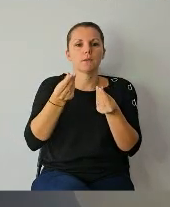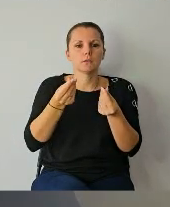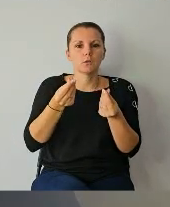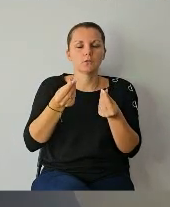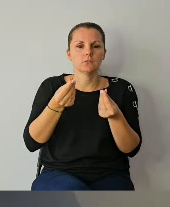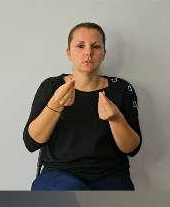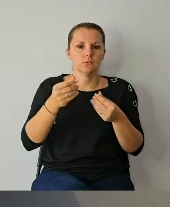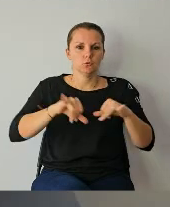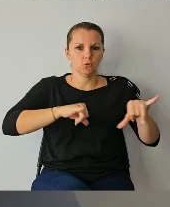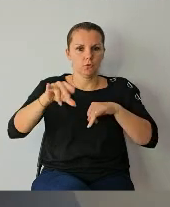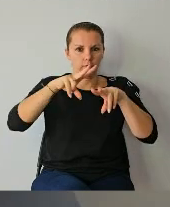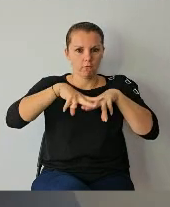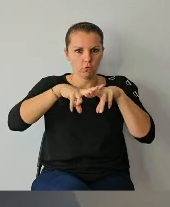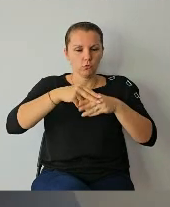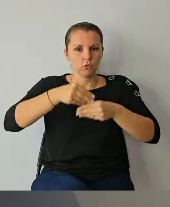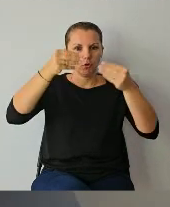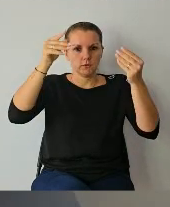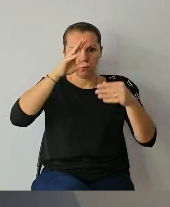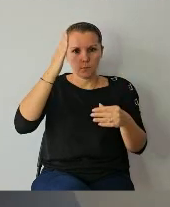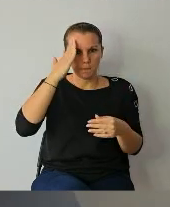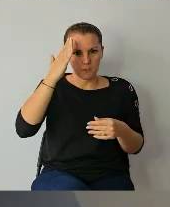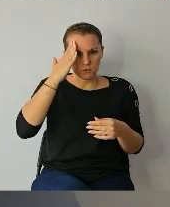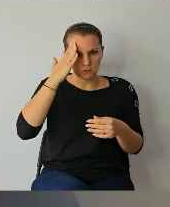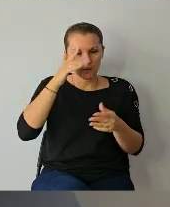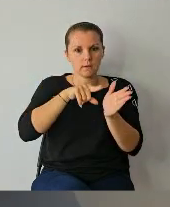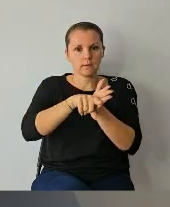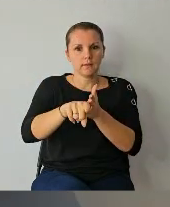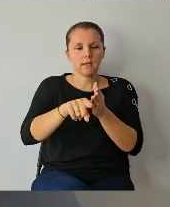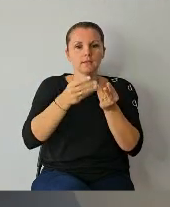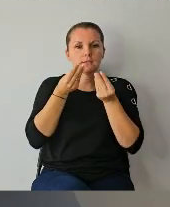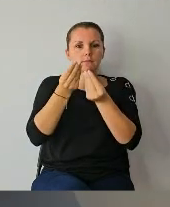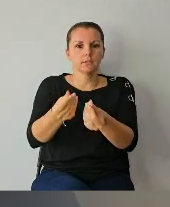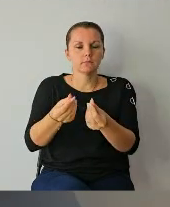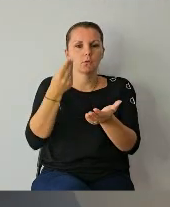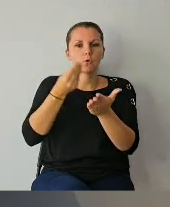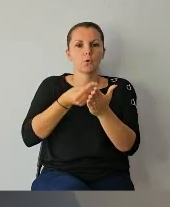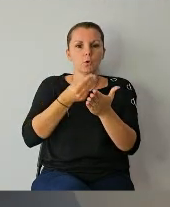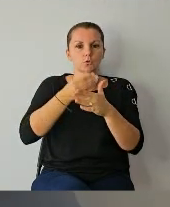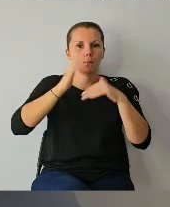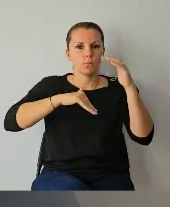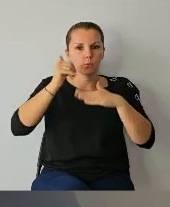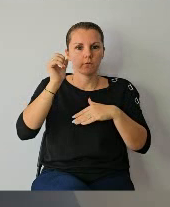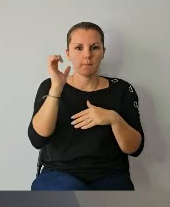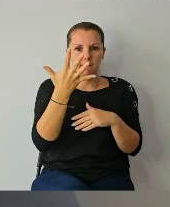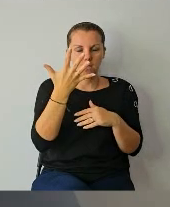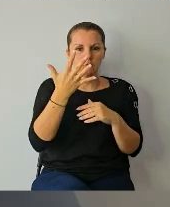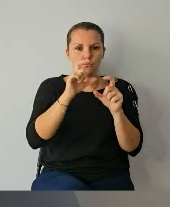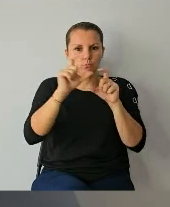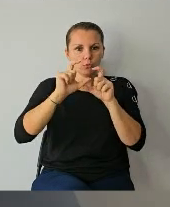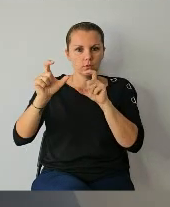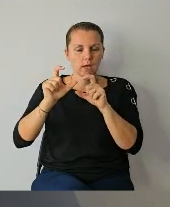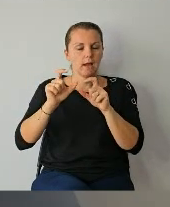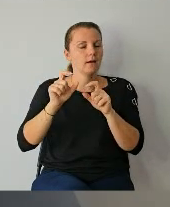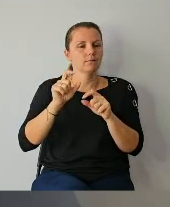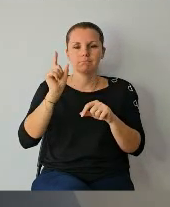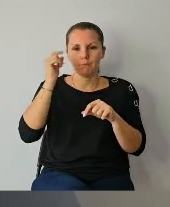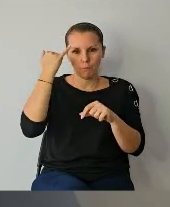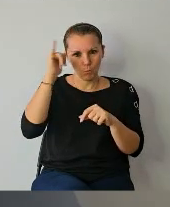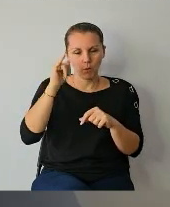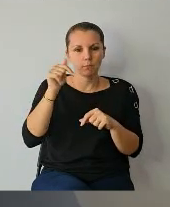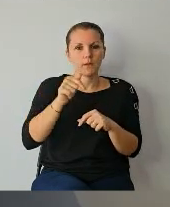Rozwoju Mieszkalnictwa na sfinansowanie kosztów budowy 5 budynków, natomiast prawidłowe to jest 4